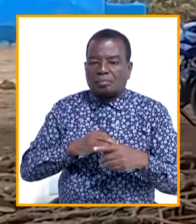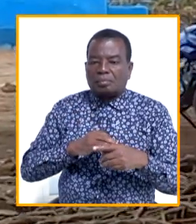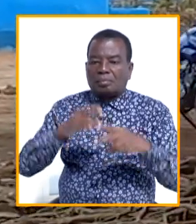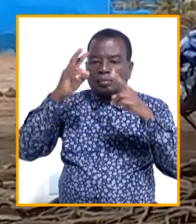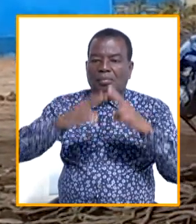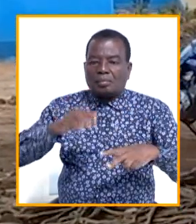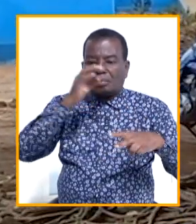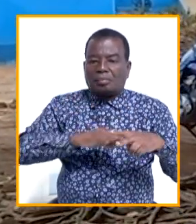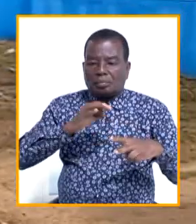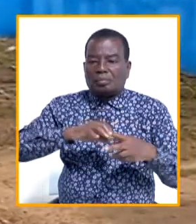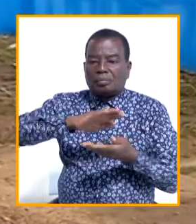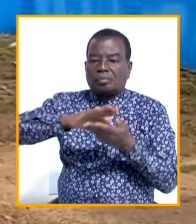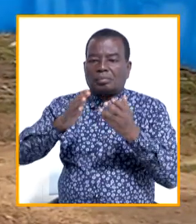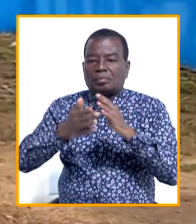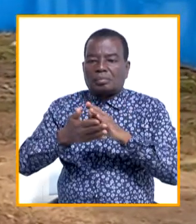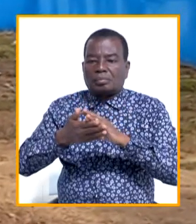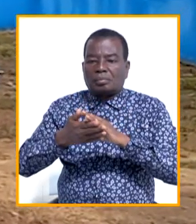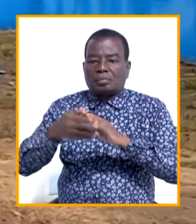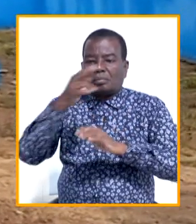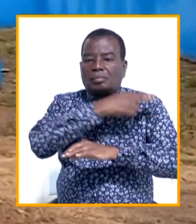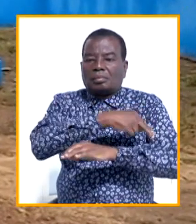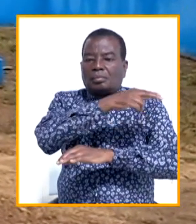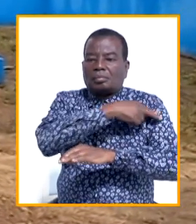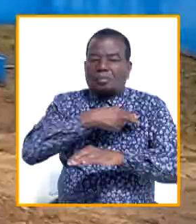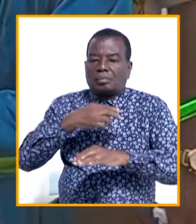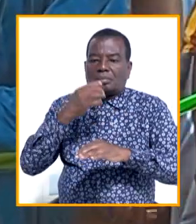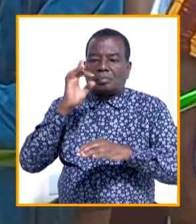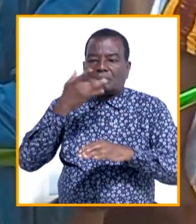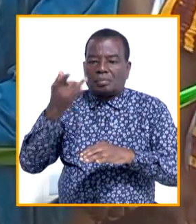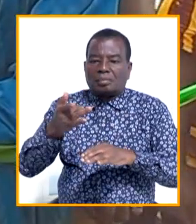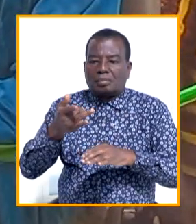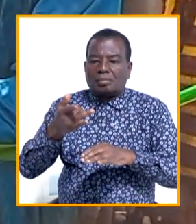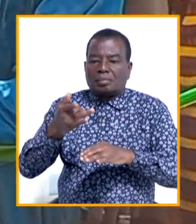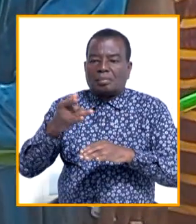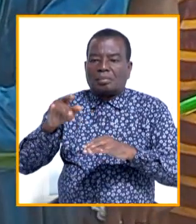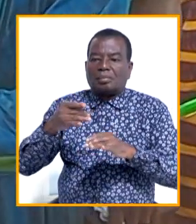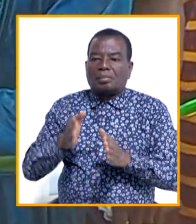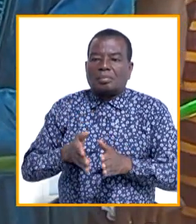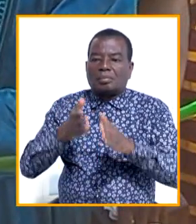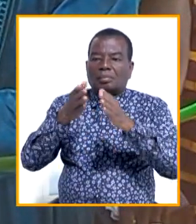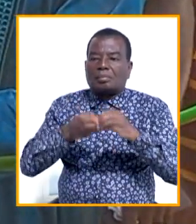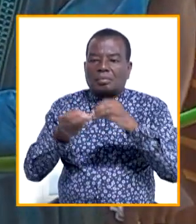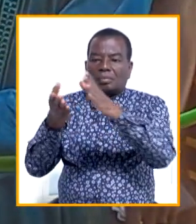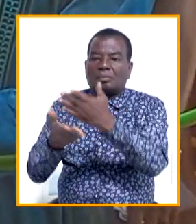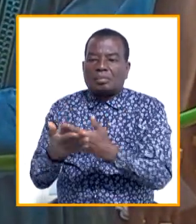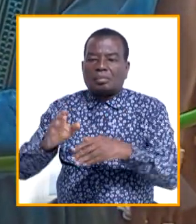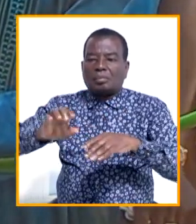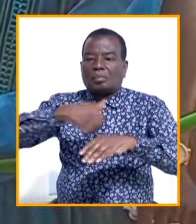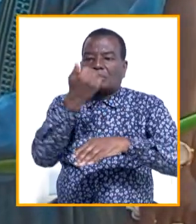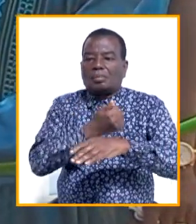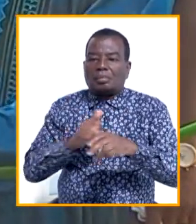bénéficie de la rénovation de son centre de santé grâce à l'ONG mousso des infrastructures livrées officiellement par les autorités